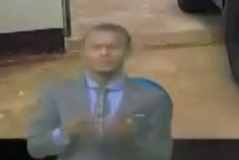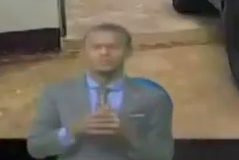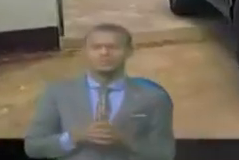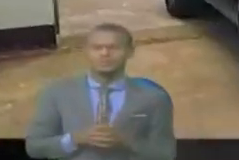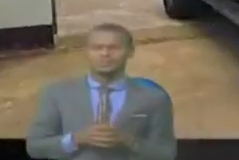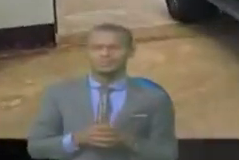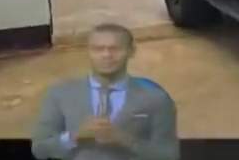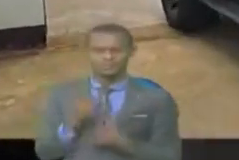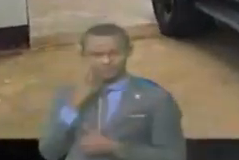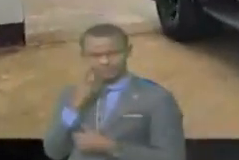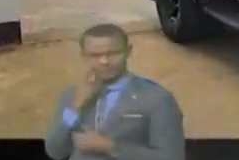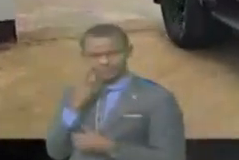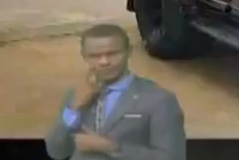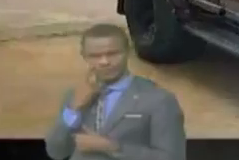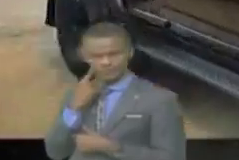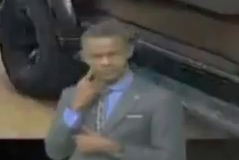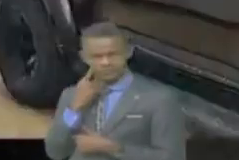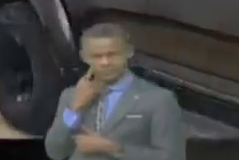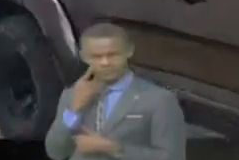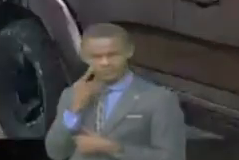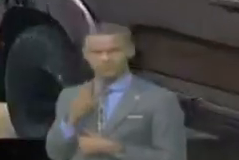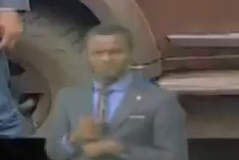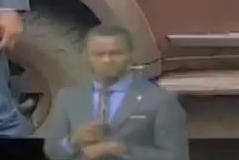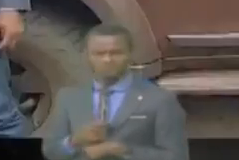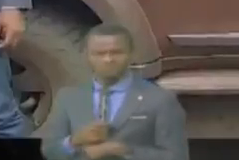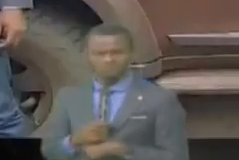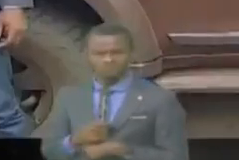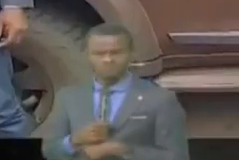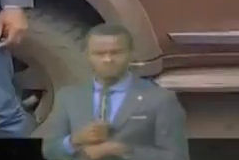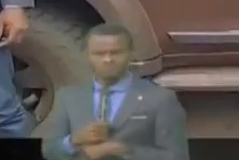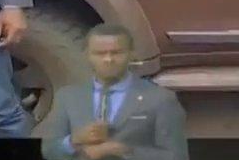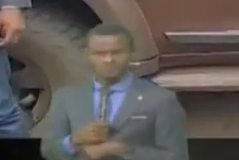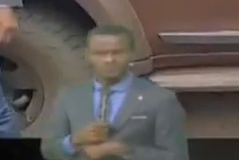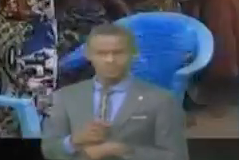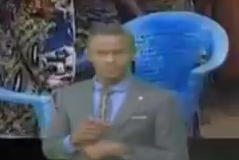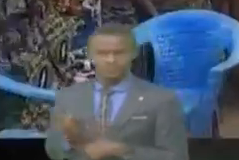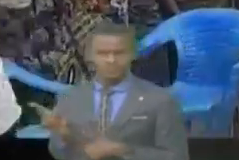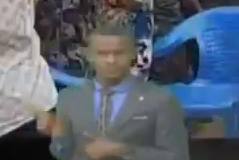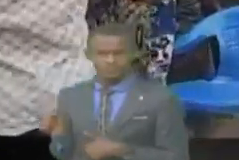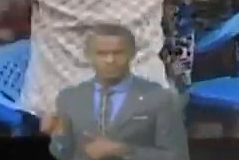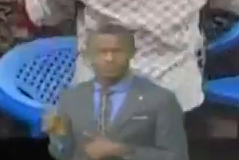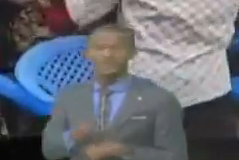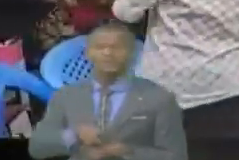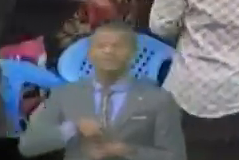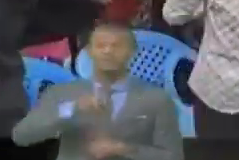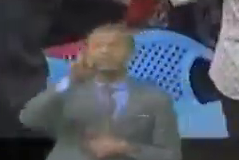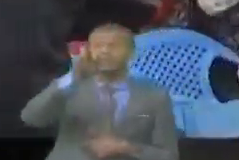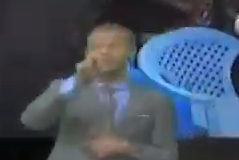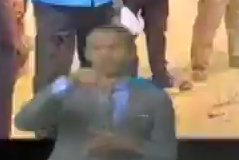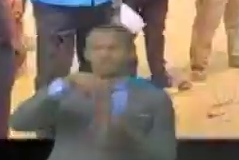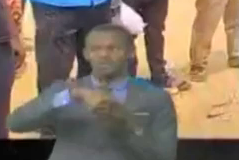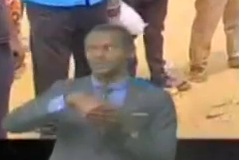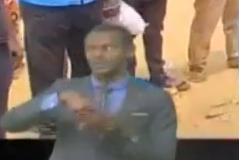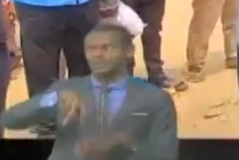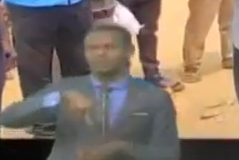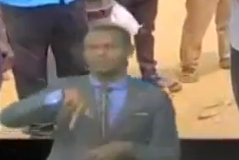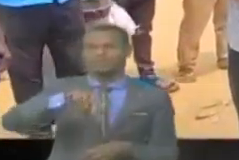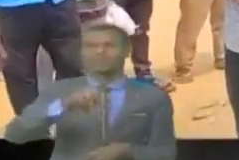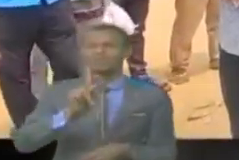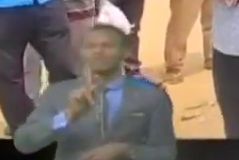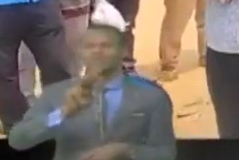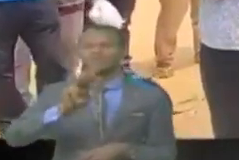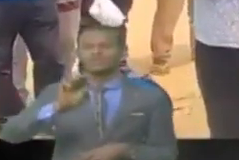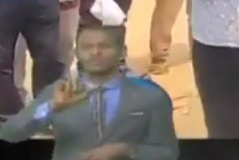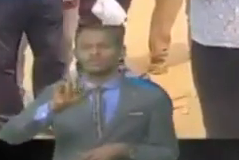trouve Jules César Mbosso en route pour une dizaine de jours dans la province de Kwango. Dans sa gibecière, des fournitures